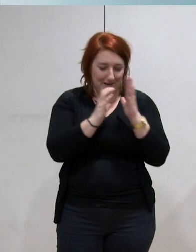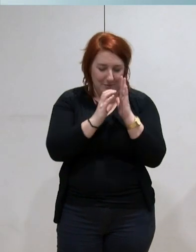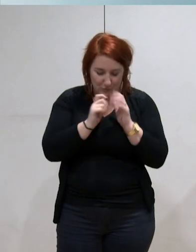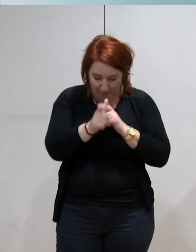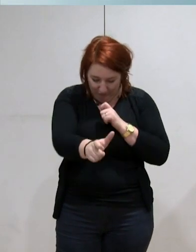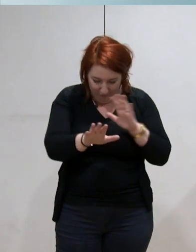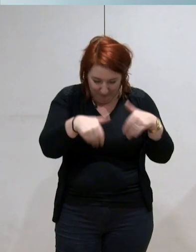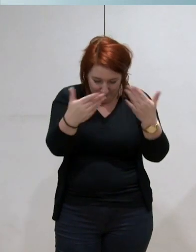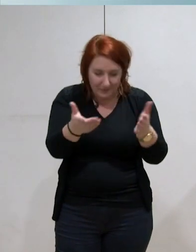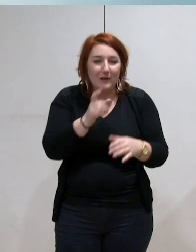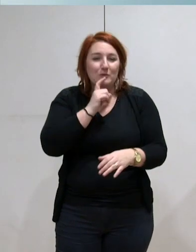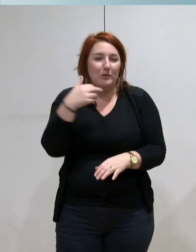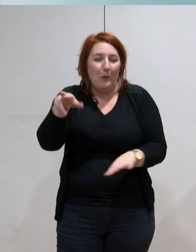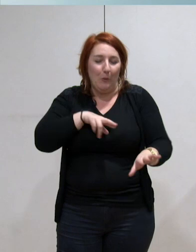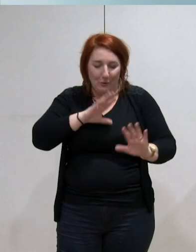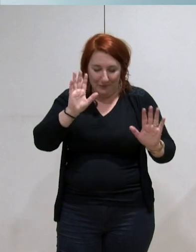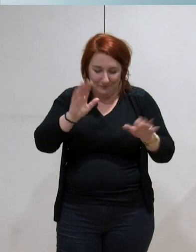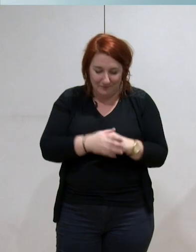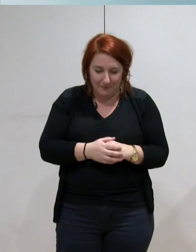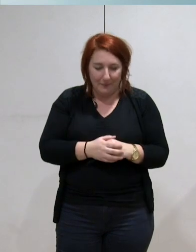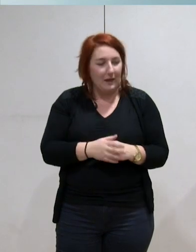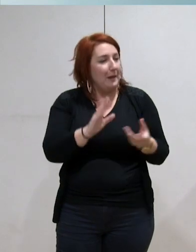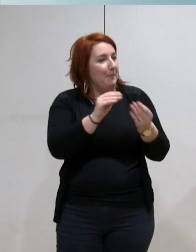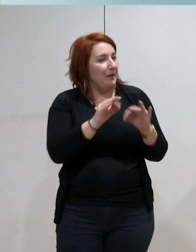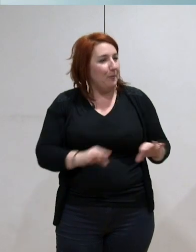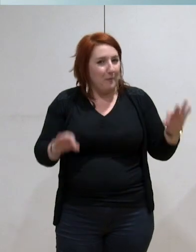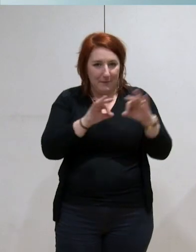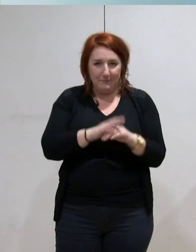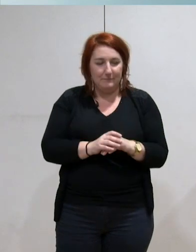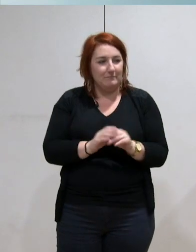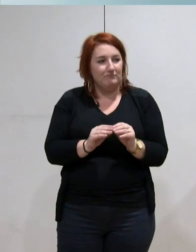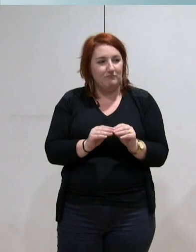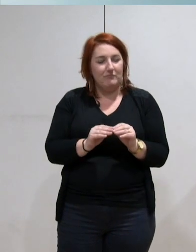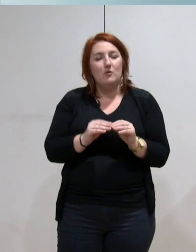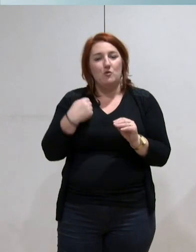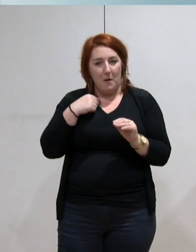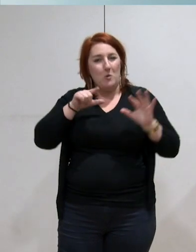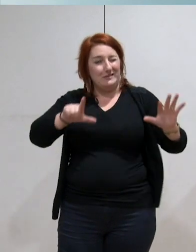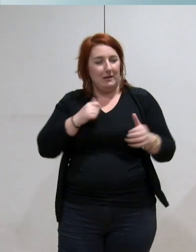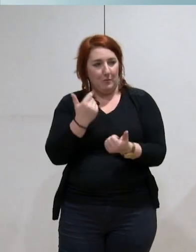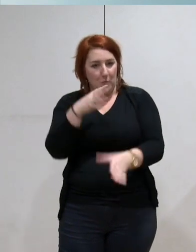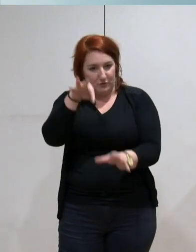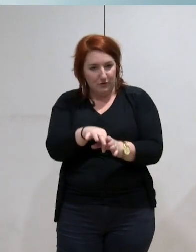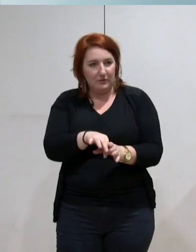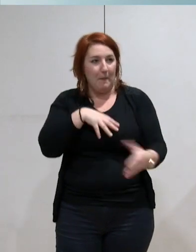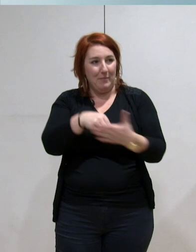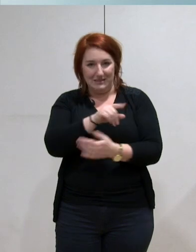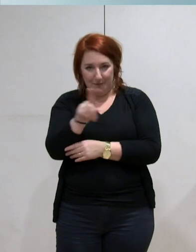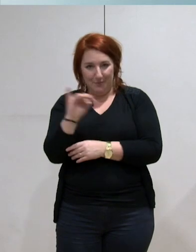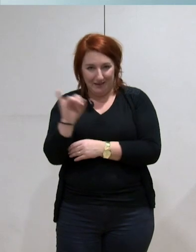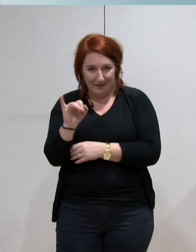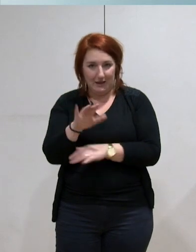arrive après donc je reprendrai la parole pour la il n'y a pas de souci je la mets je mets la 7 au voix qui ne prend pas par au vote qui